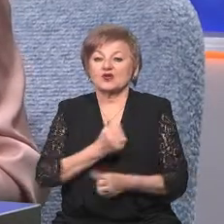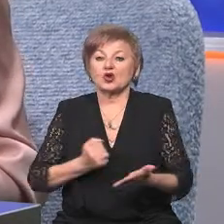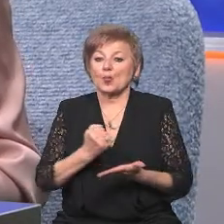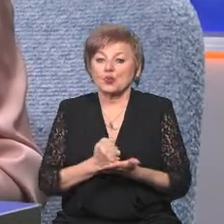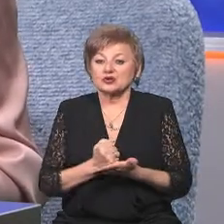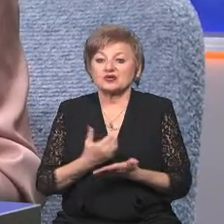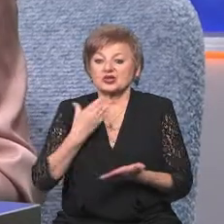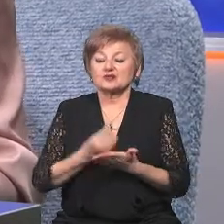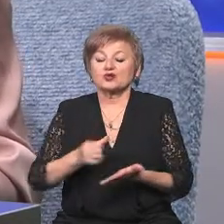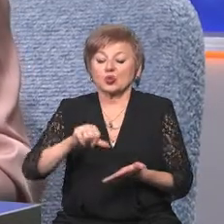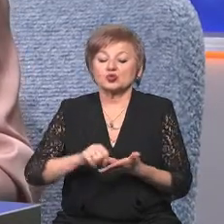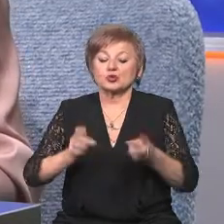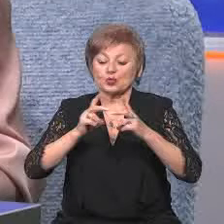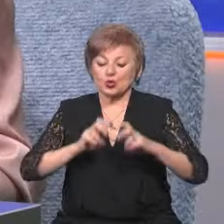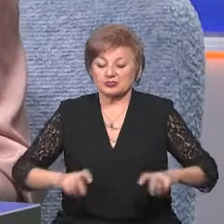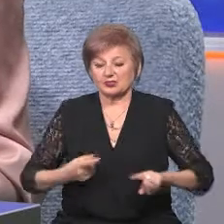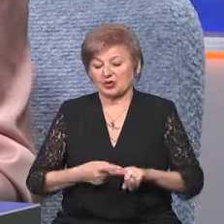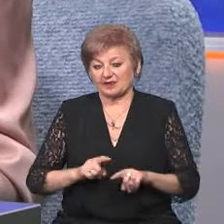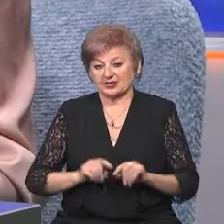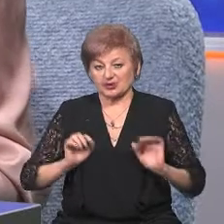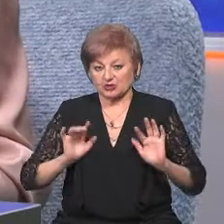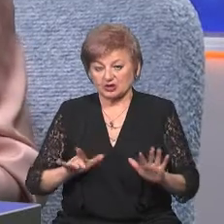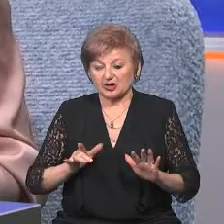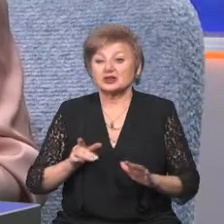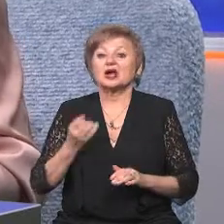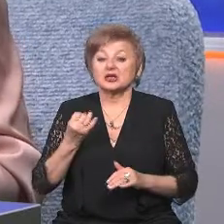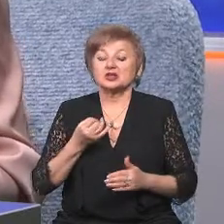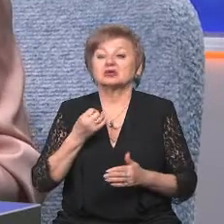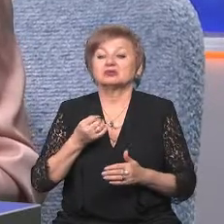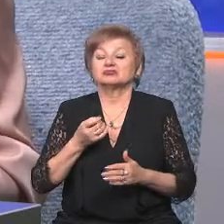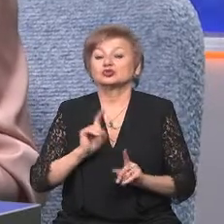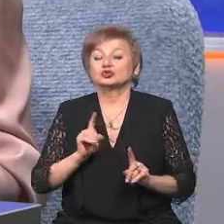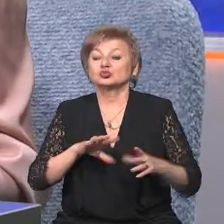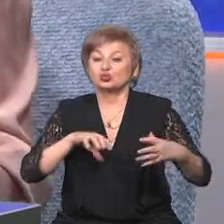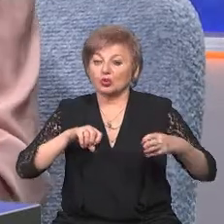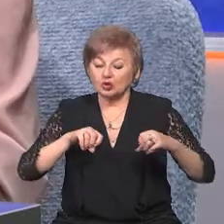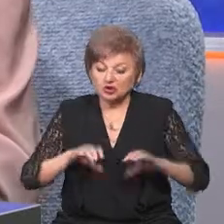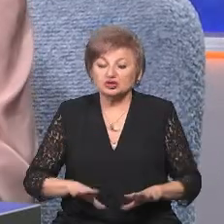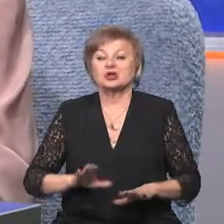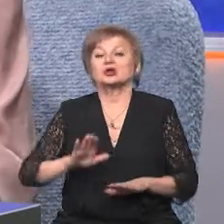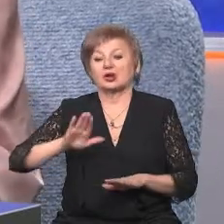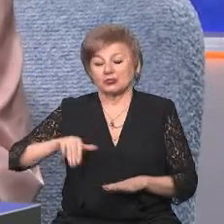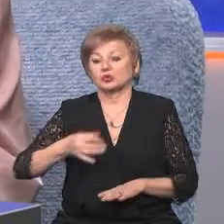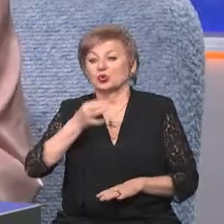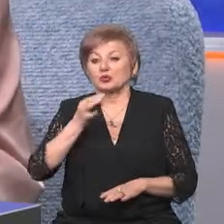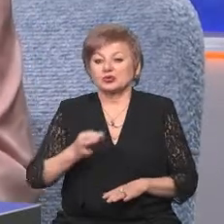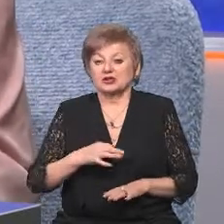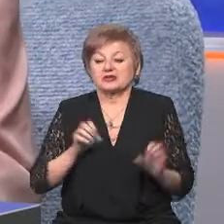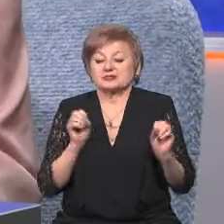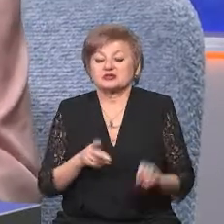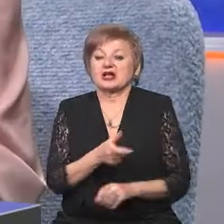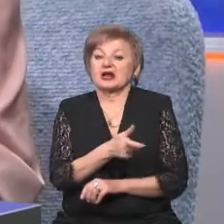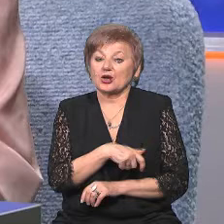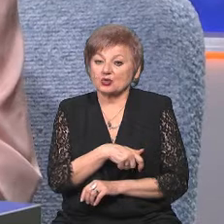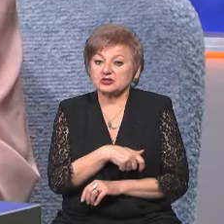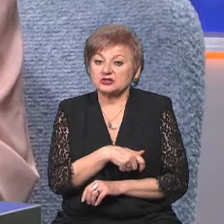свою участь у розслідуванні обставин цієї справи. І коментарі пообіцяли надати після завершення роботи спеціальної комісії. А